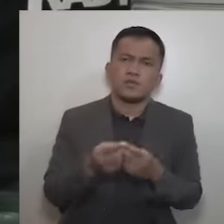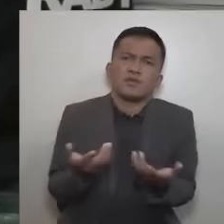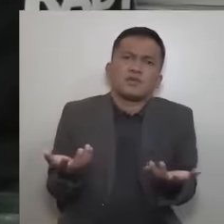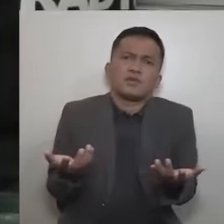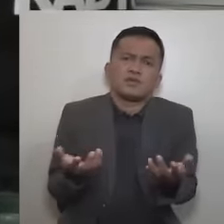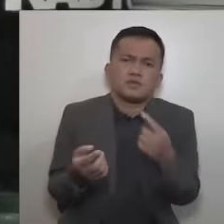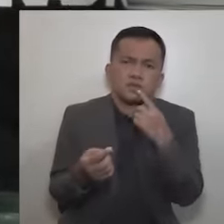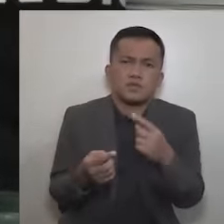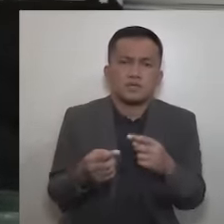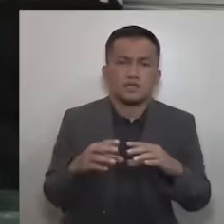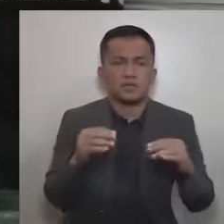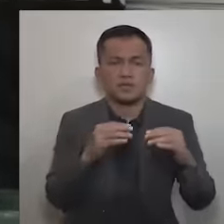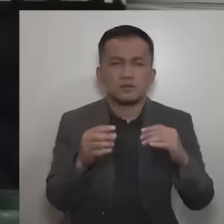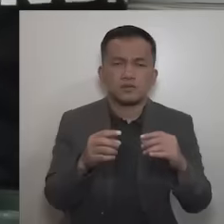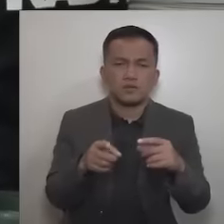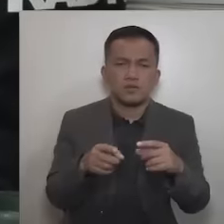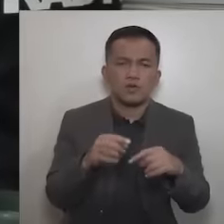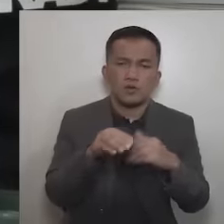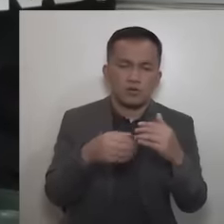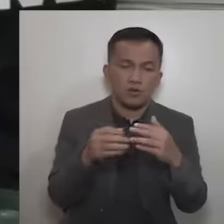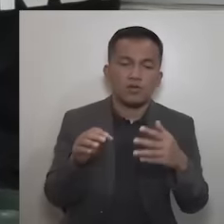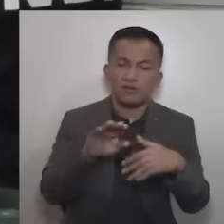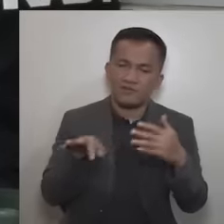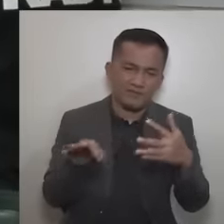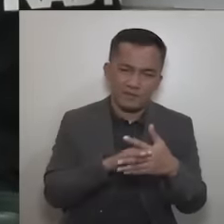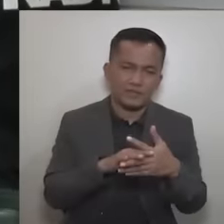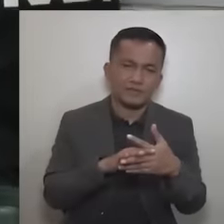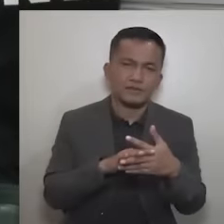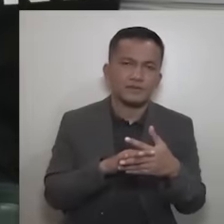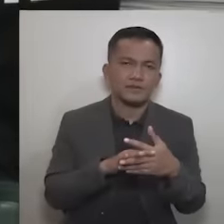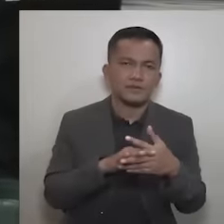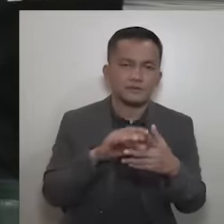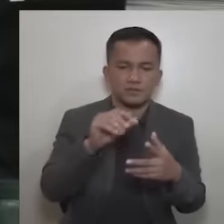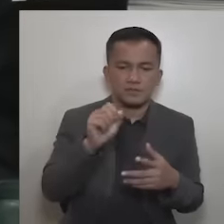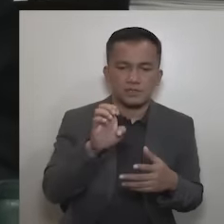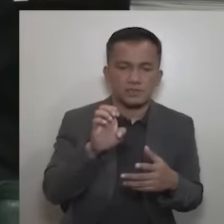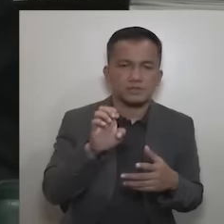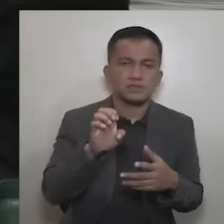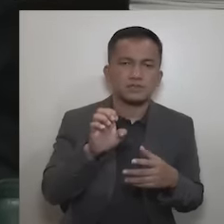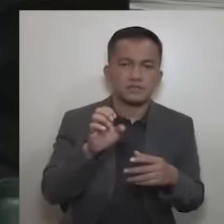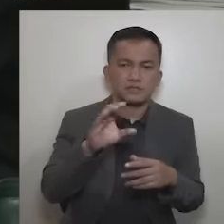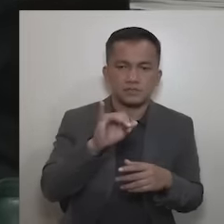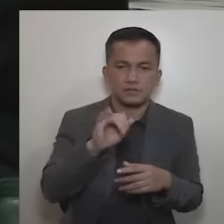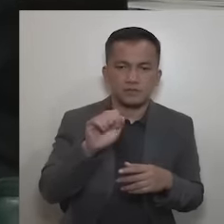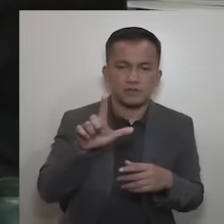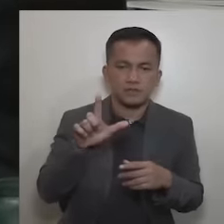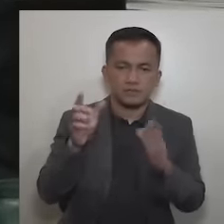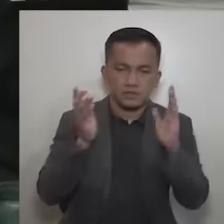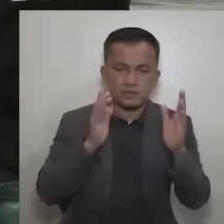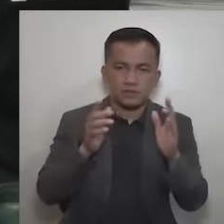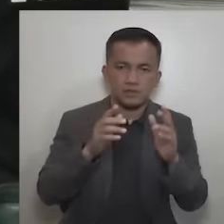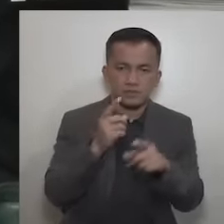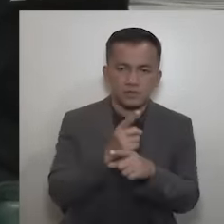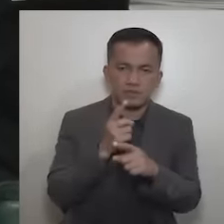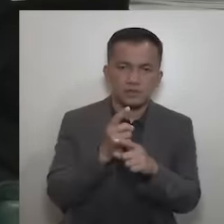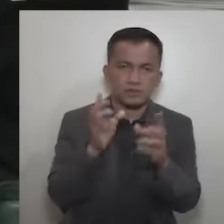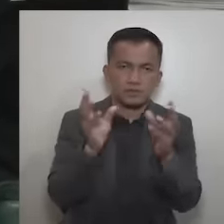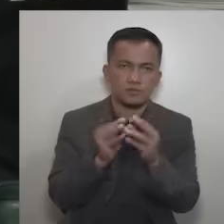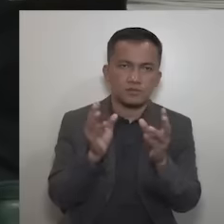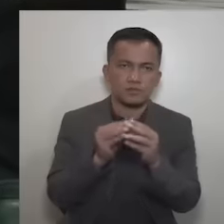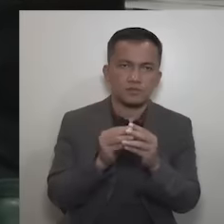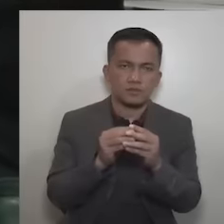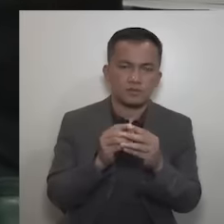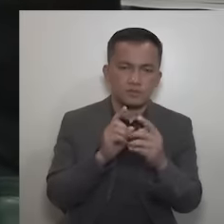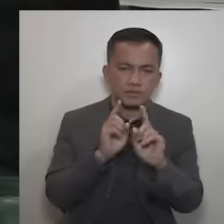Kung may mga ganyan naman na questions, you can always file the case din sa civil service para yun may proper forum